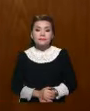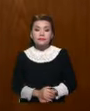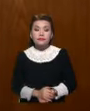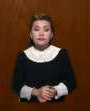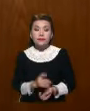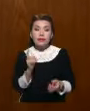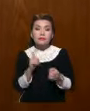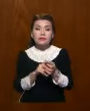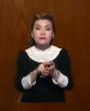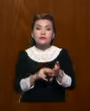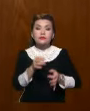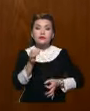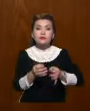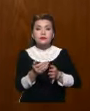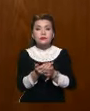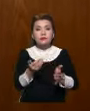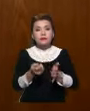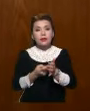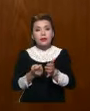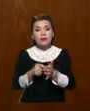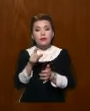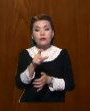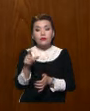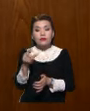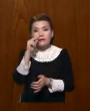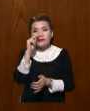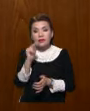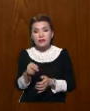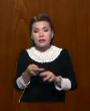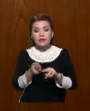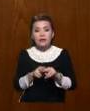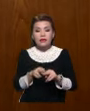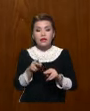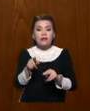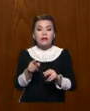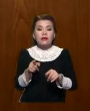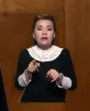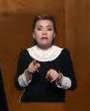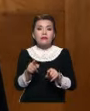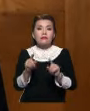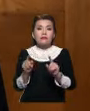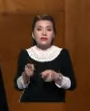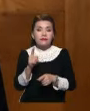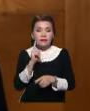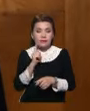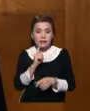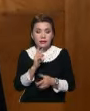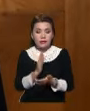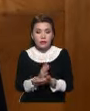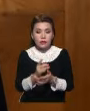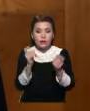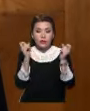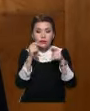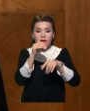Зарегистрировано досудебное расследование. В отношении указанных лиц избрана мера пресечения содержания под стражей. Если вам стали известны